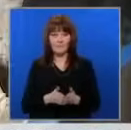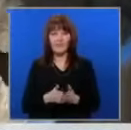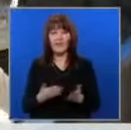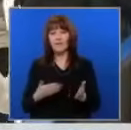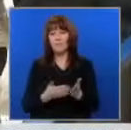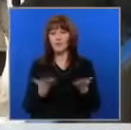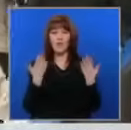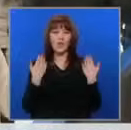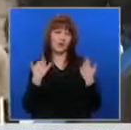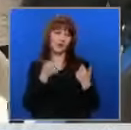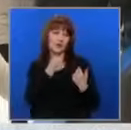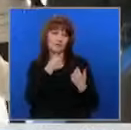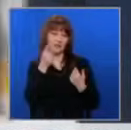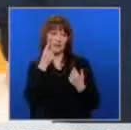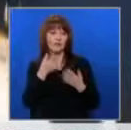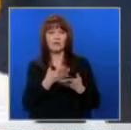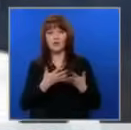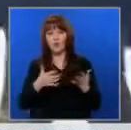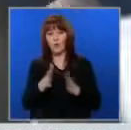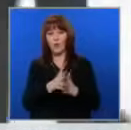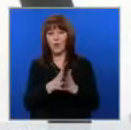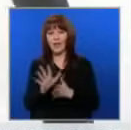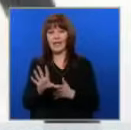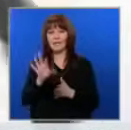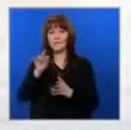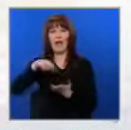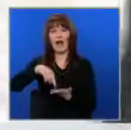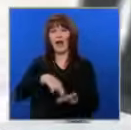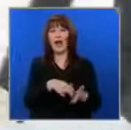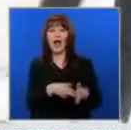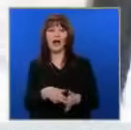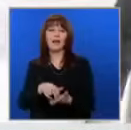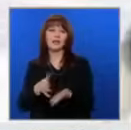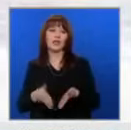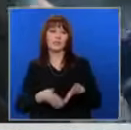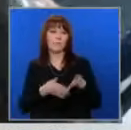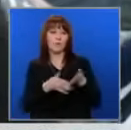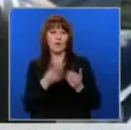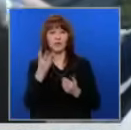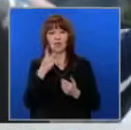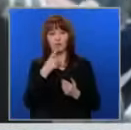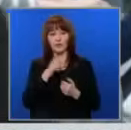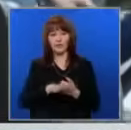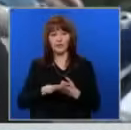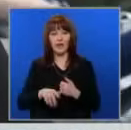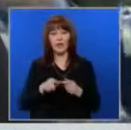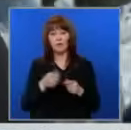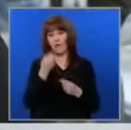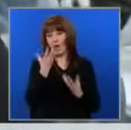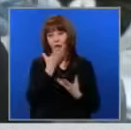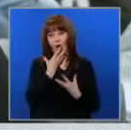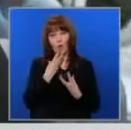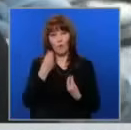Вместо разходка в съботния ден, много софиянци избраха да карат кънки, за да помогнат на 3-годишния Калоян. Това са хубави каузи.